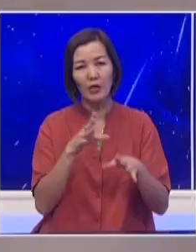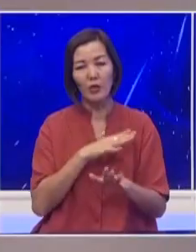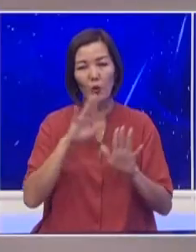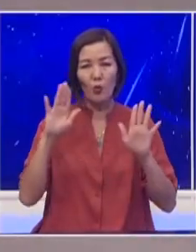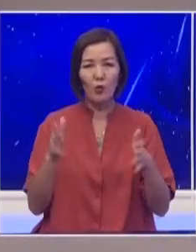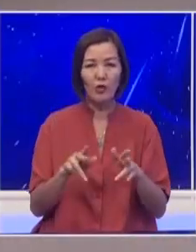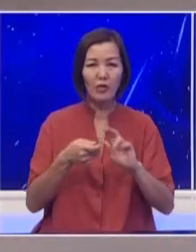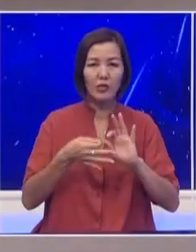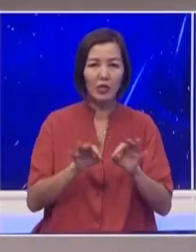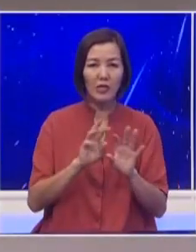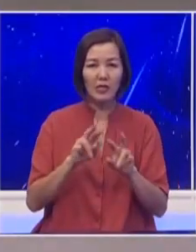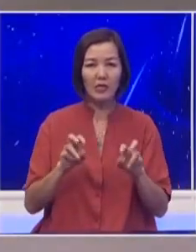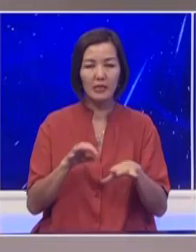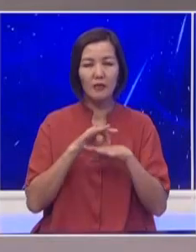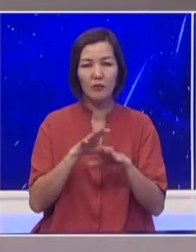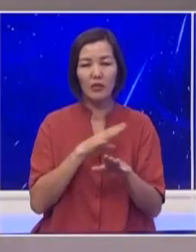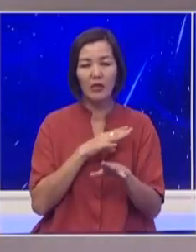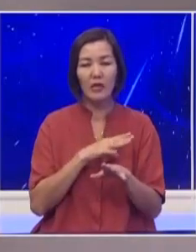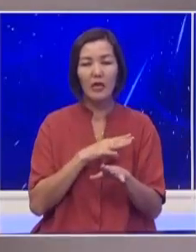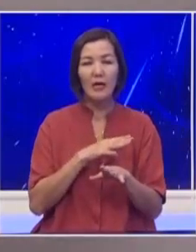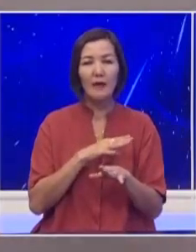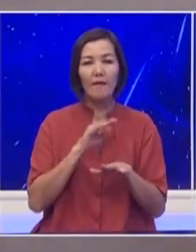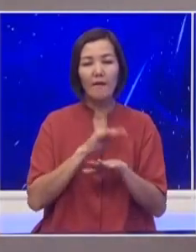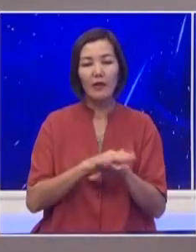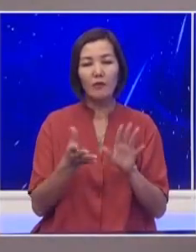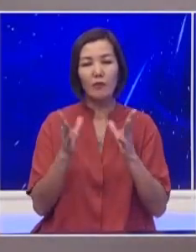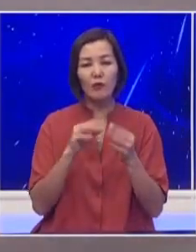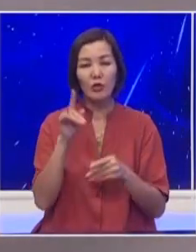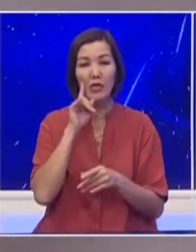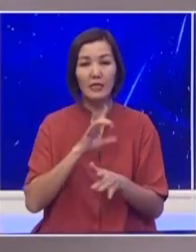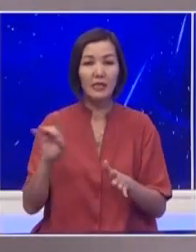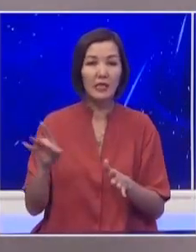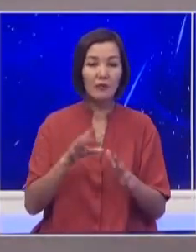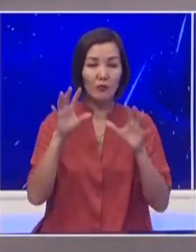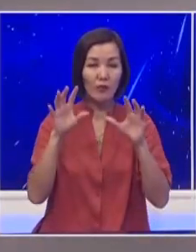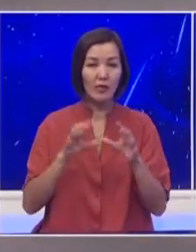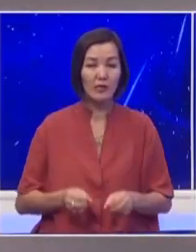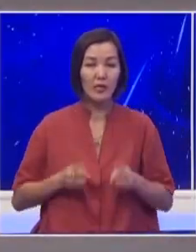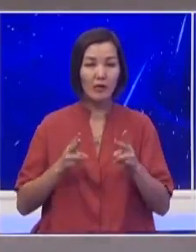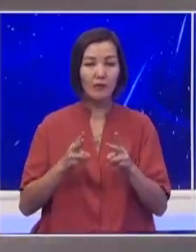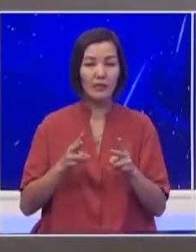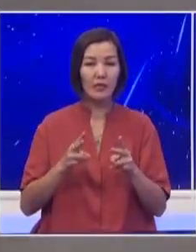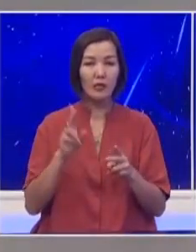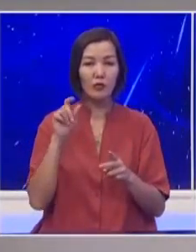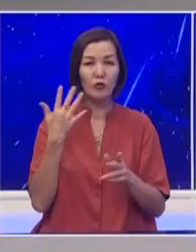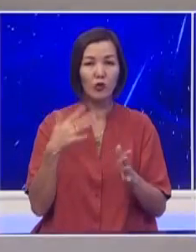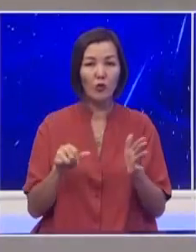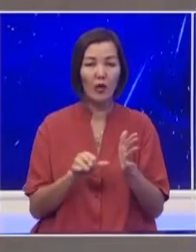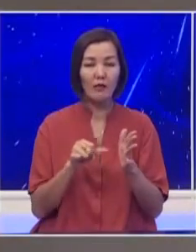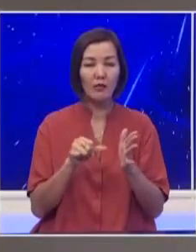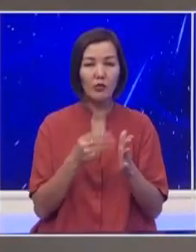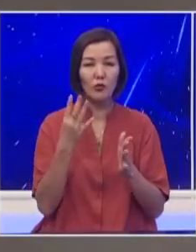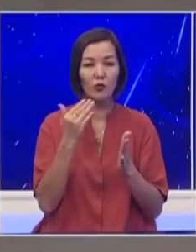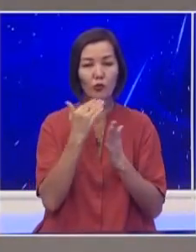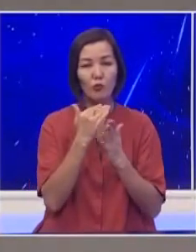Оқиғаның мән-жайын құзырлы органдар анықтап жатыр. Аталған фактілер бойынша Қазақстан Республикасының қылмыстық кодексінің 156 бабы